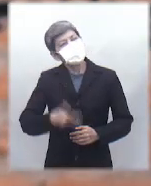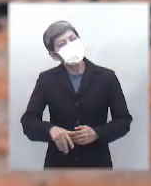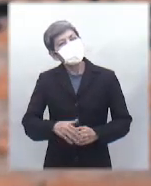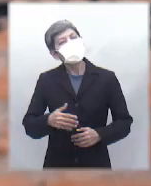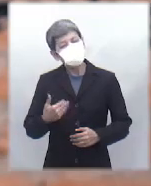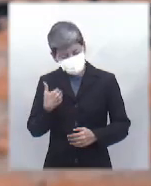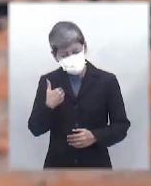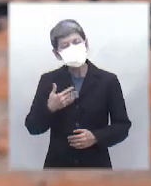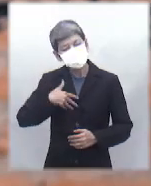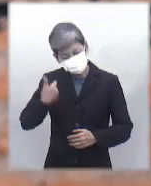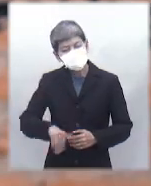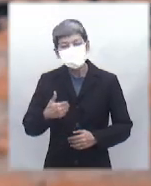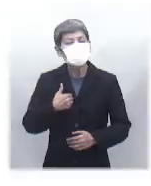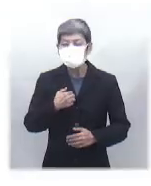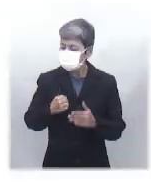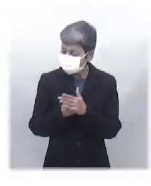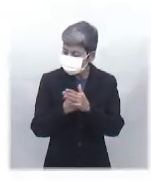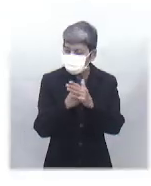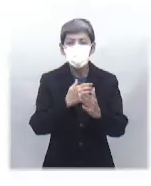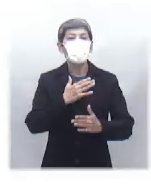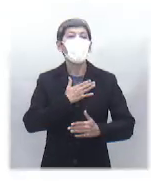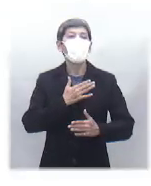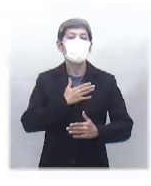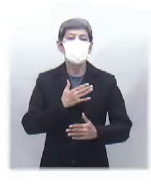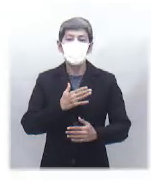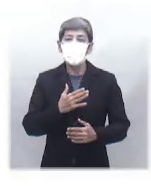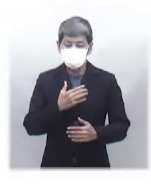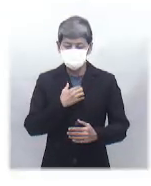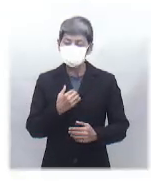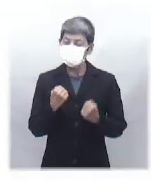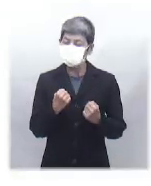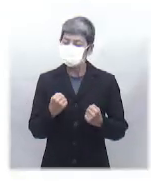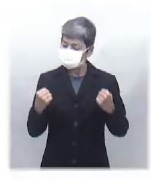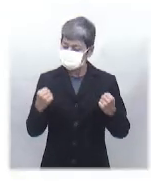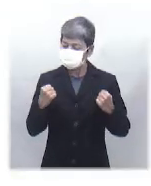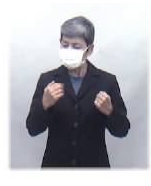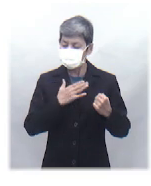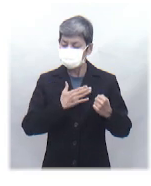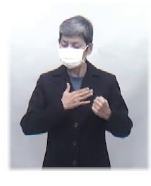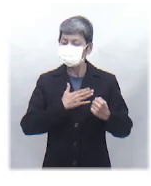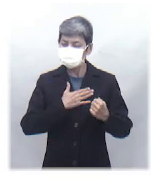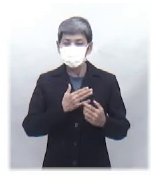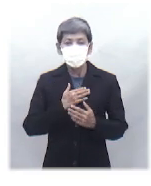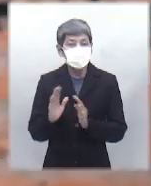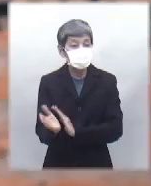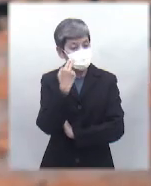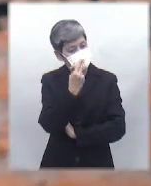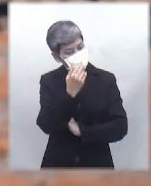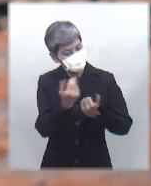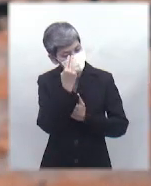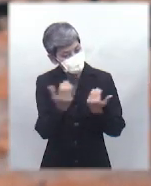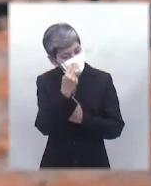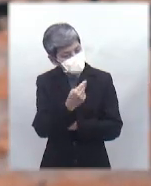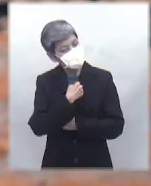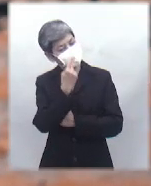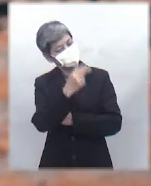ไหมก็ก็มีท้อนะแต่ก็ไม่ถอยหมายความว่าเราก็มีพลังใจนะครับเพราะเราปกติเช้ามาเรามองลูก